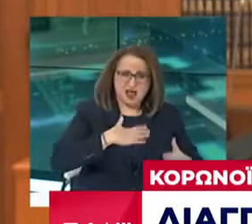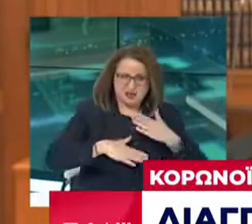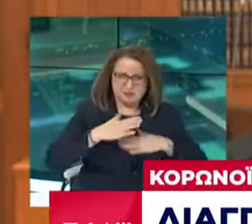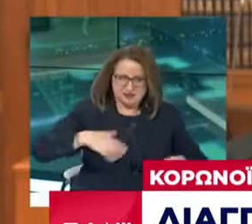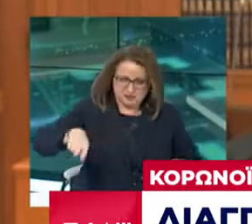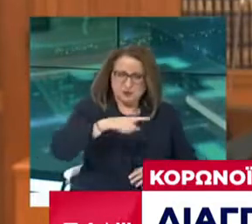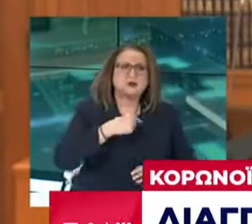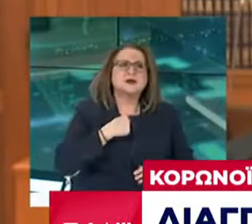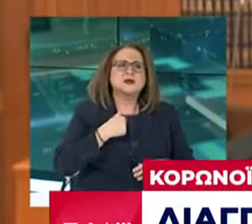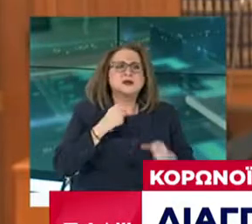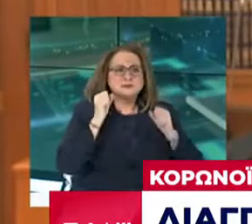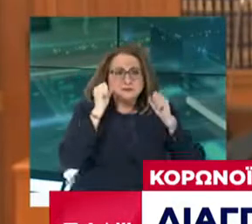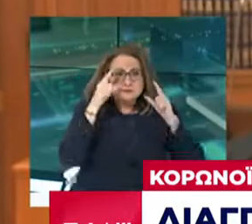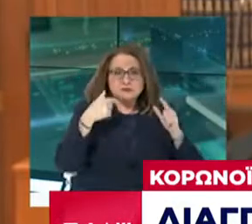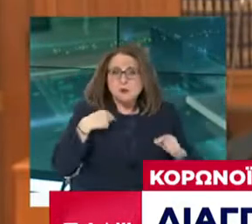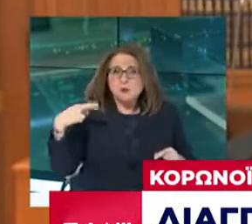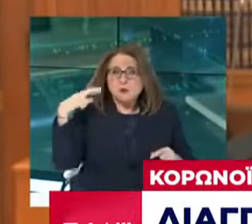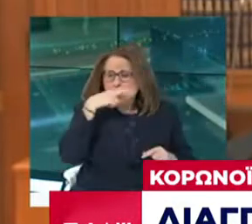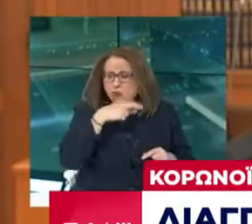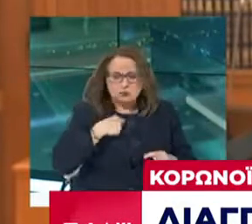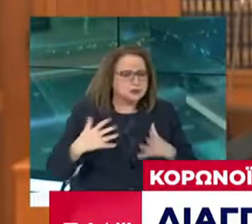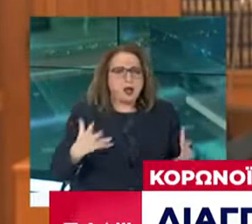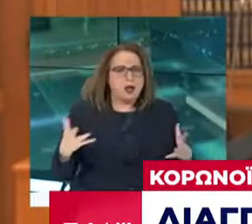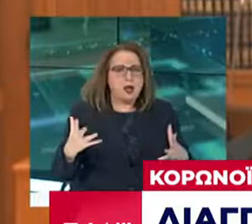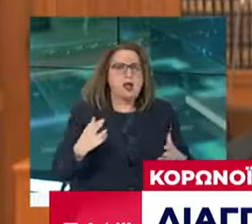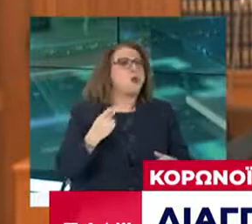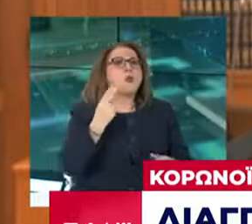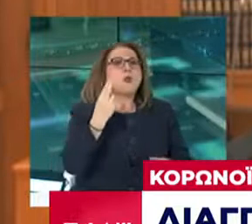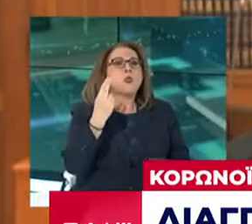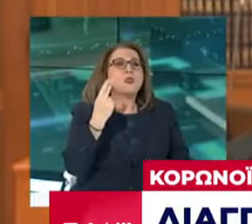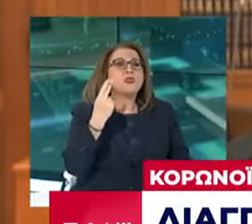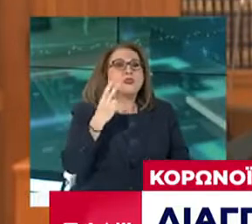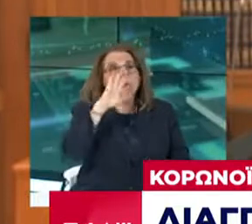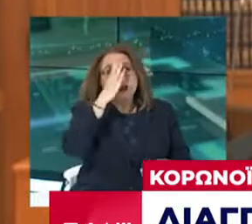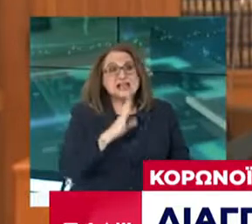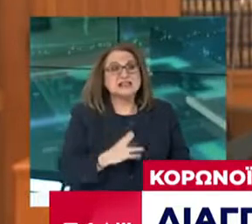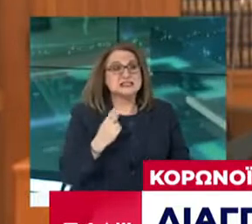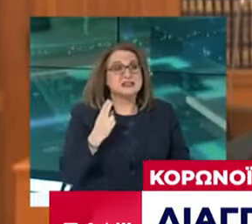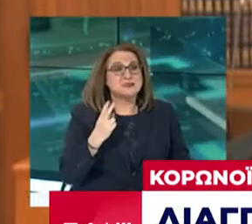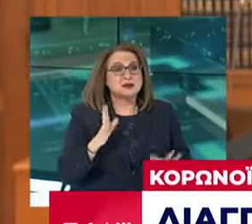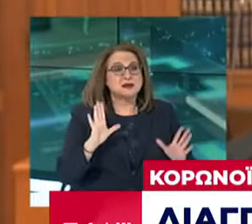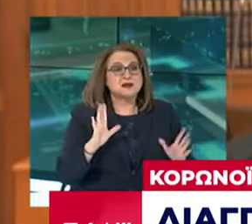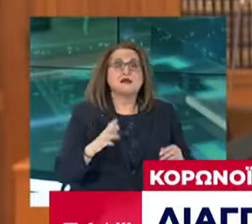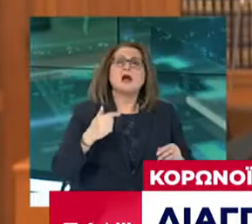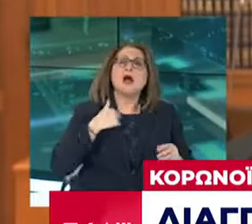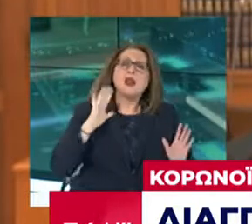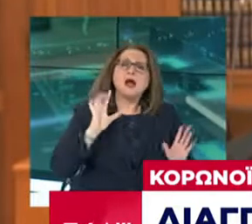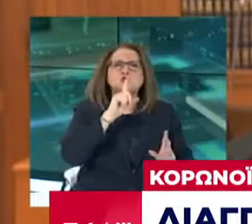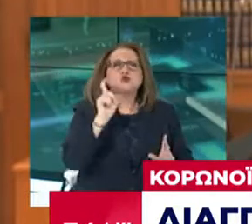λίγων εβδομάδων να αντιμετωπίσω μια μεγάλη διπλή κρίση. Όμως η ζωή είναι γεμάτη απρόοπτα, που απαιτούν αποφασιστικότητα,